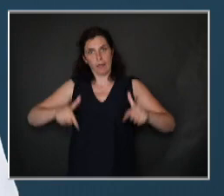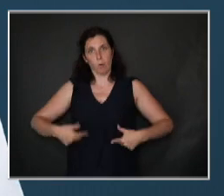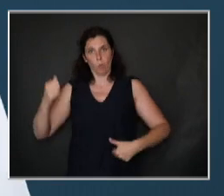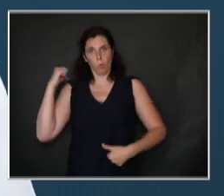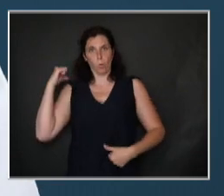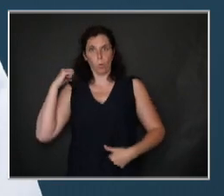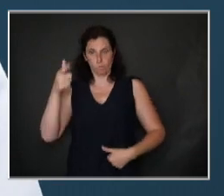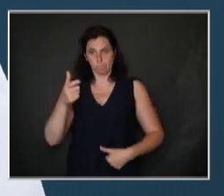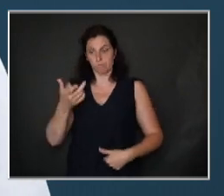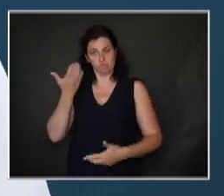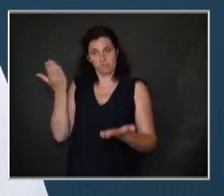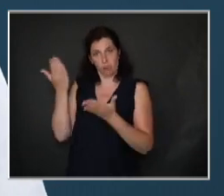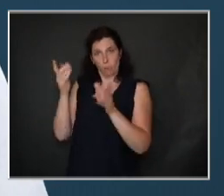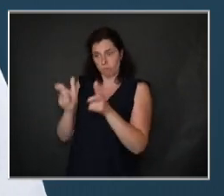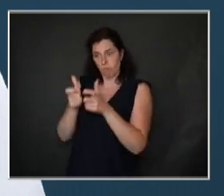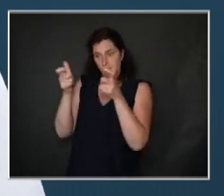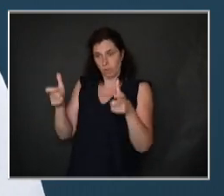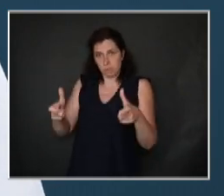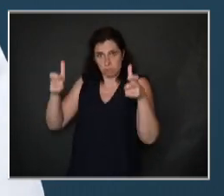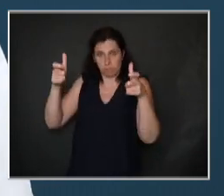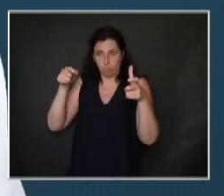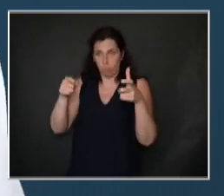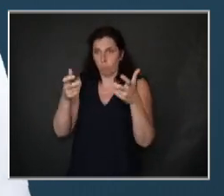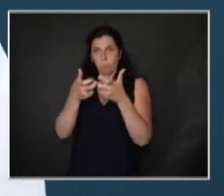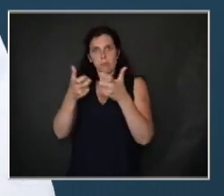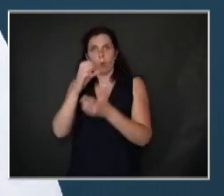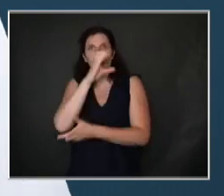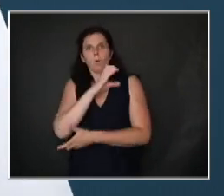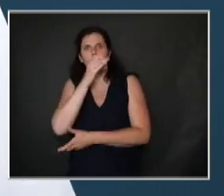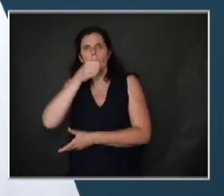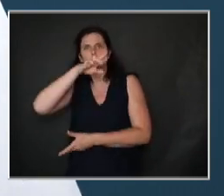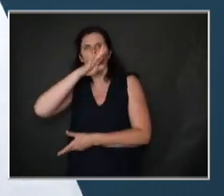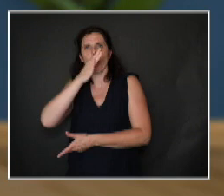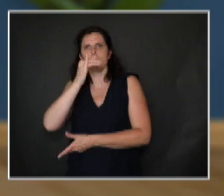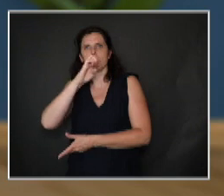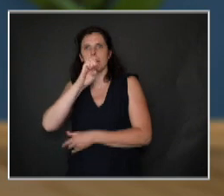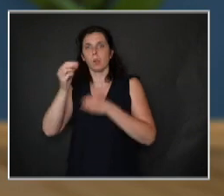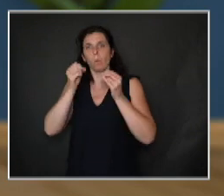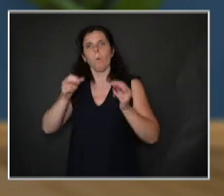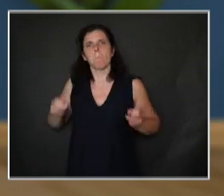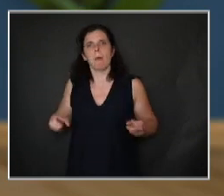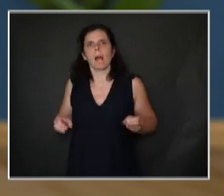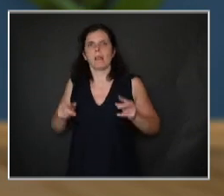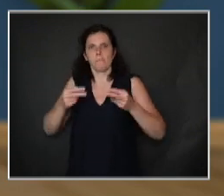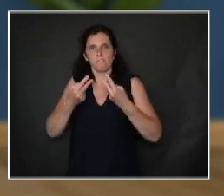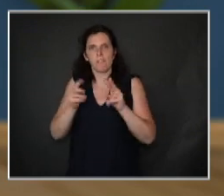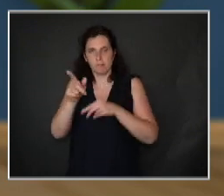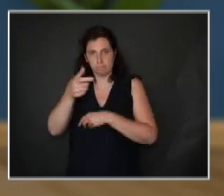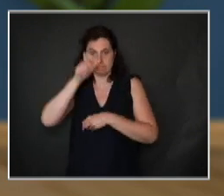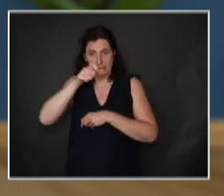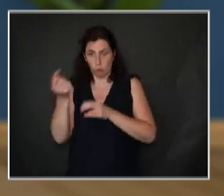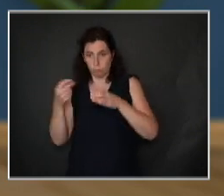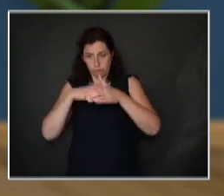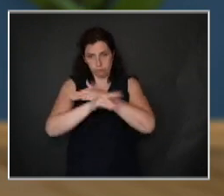sont des établissements comme à Corbie, comme à Berck, où les gens vont être hospitalisés plusieurs semaines, on